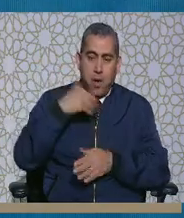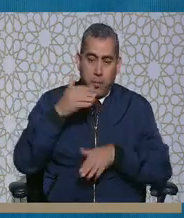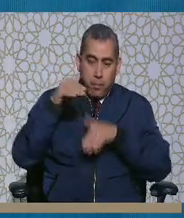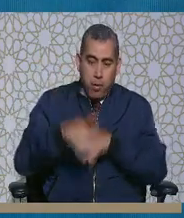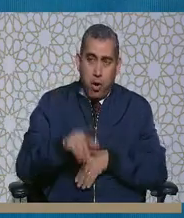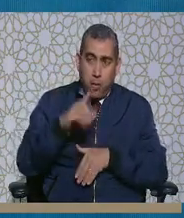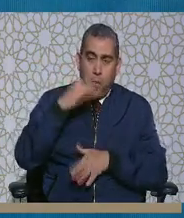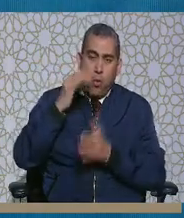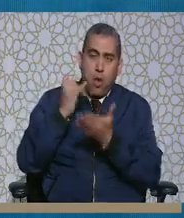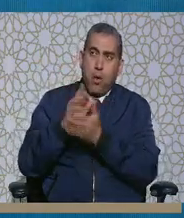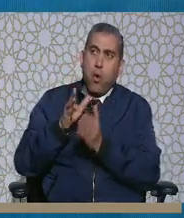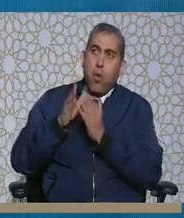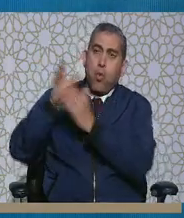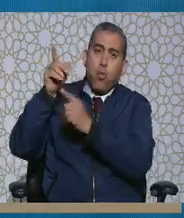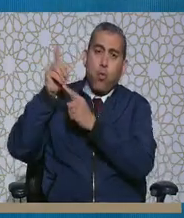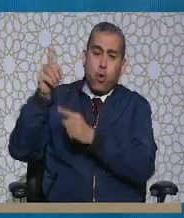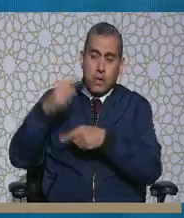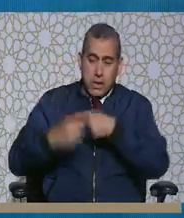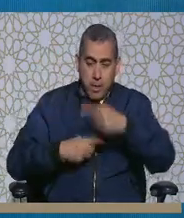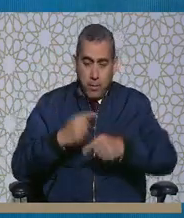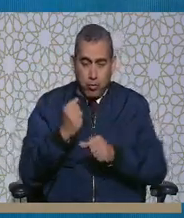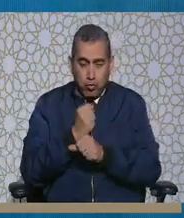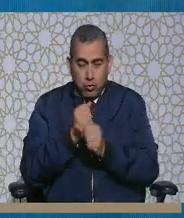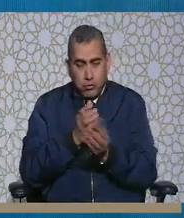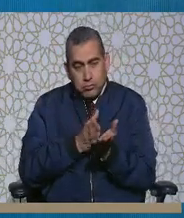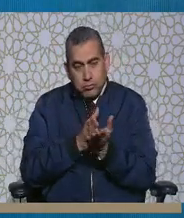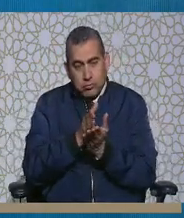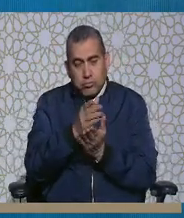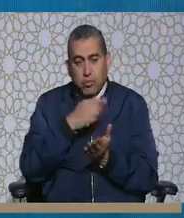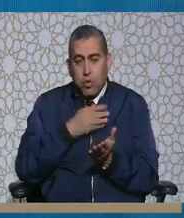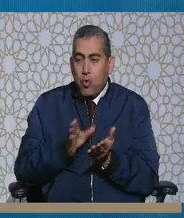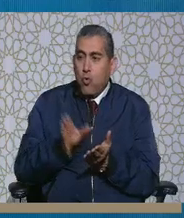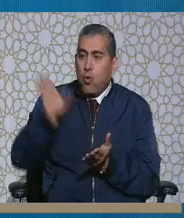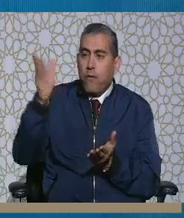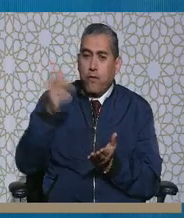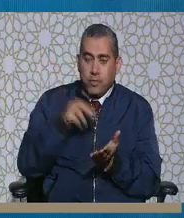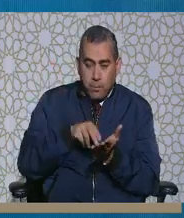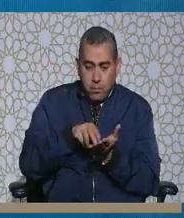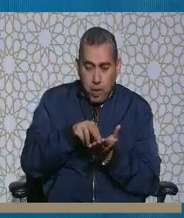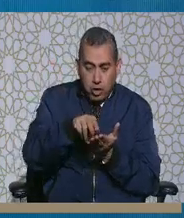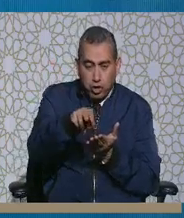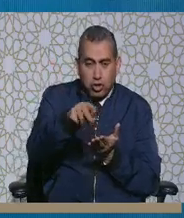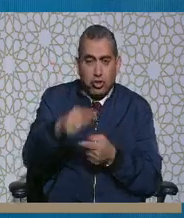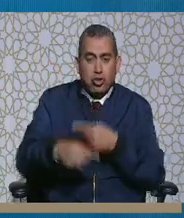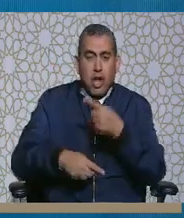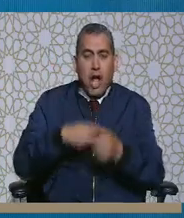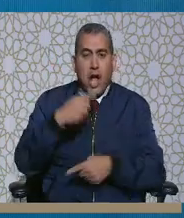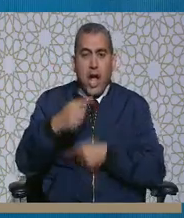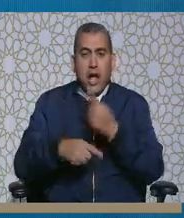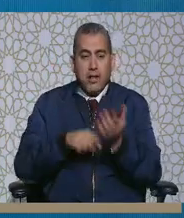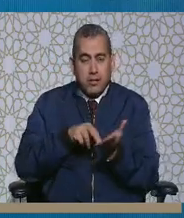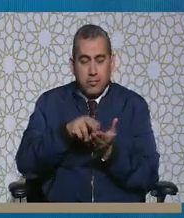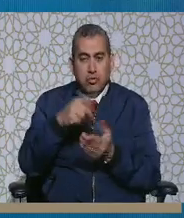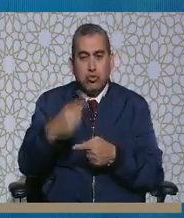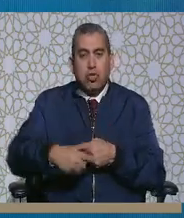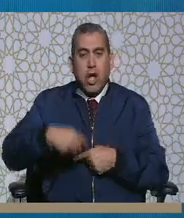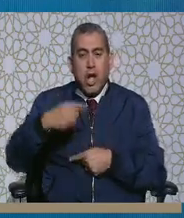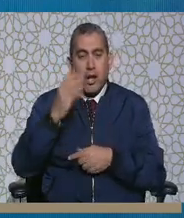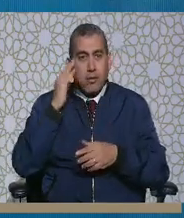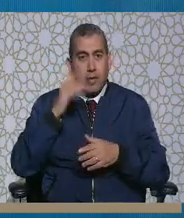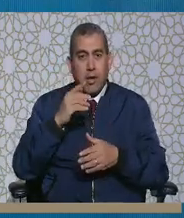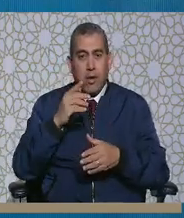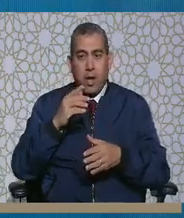راجعون فاستمر شوف راجعون في مشي في سير فانت على طول مهما اصابك من